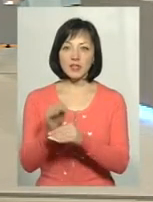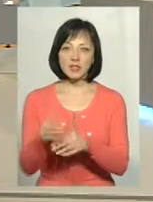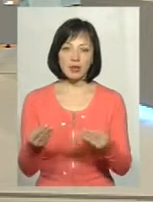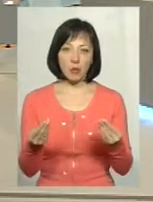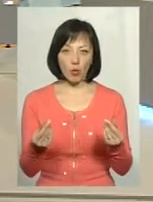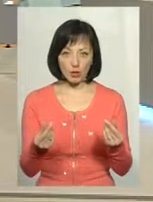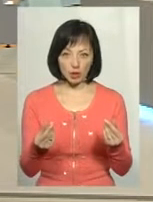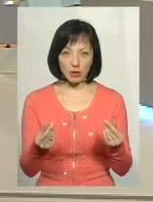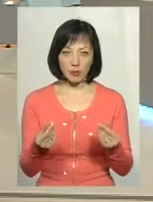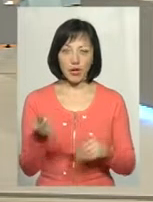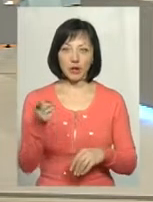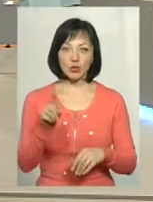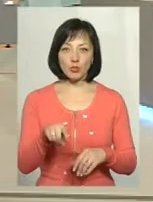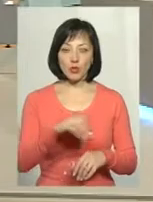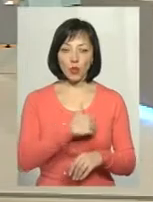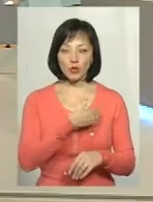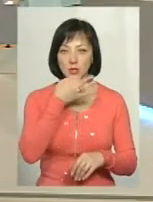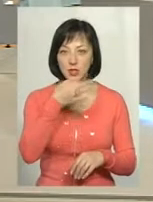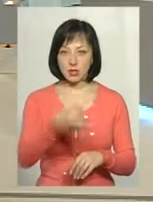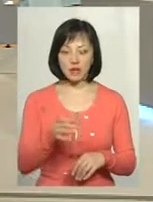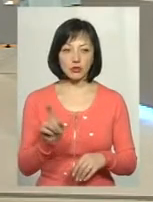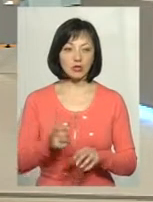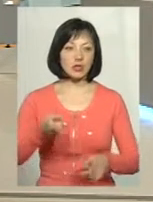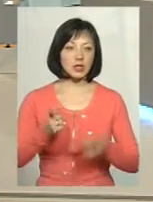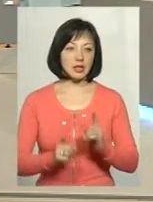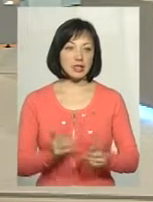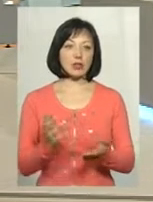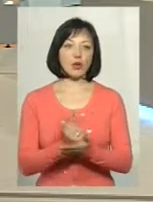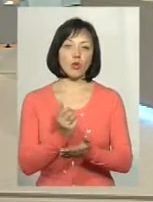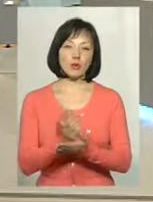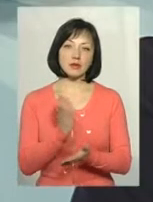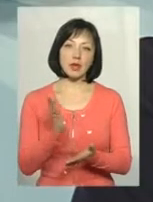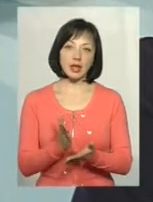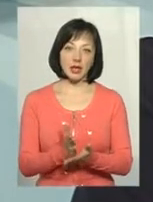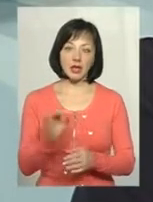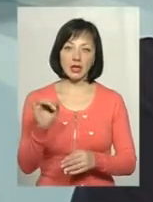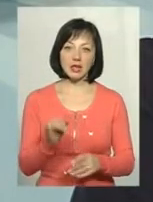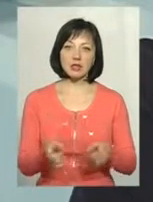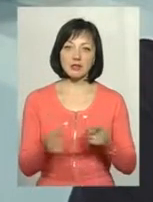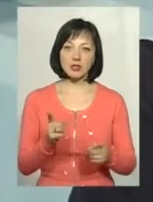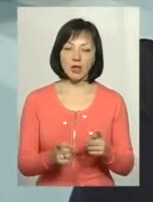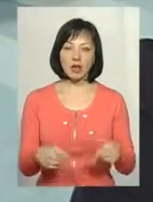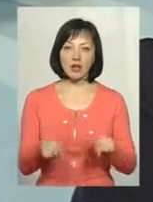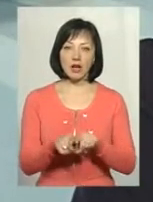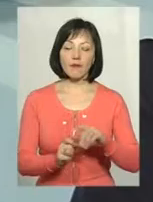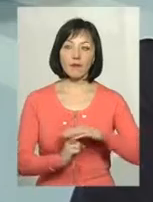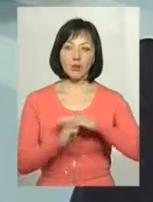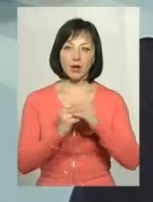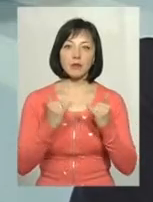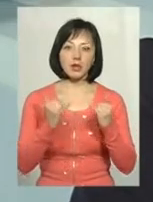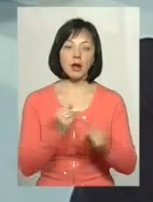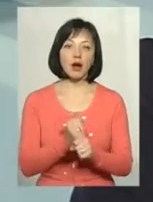коштами. Тому хочу сказати, що дійсно успіх є. І, звичайно, що це вже такий фундамент для